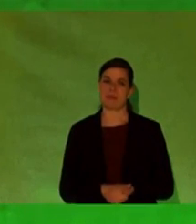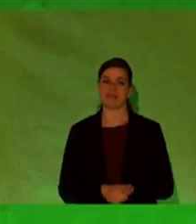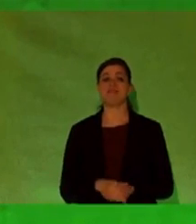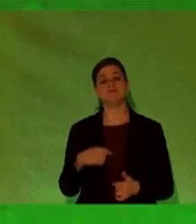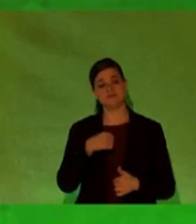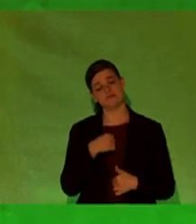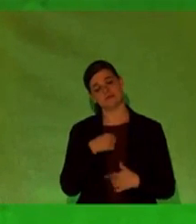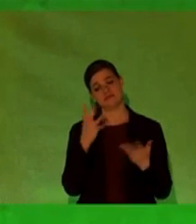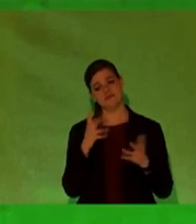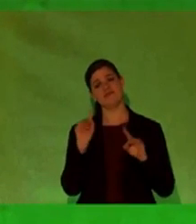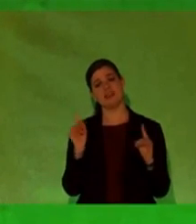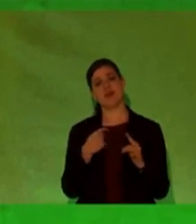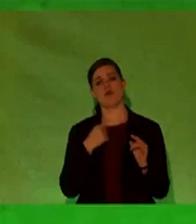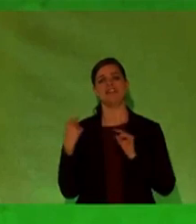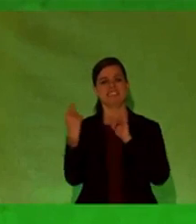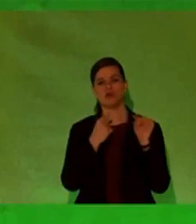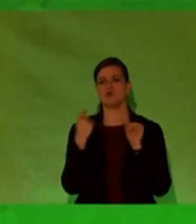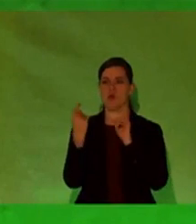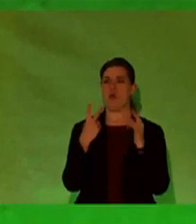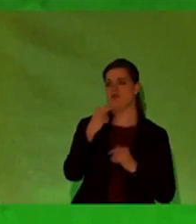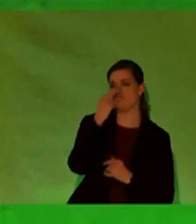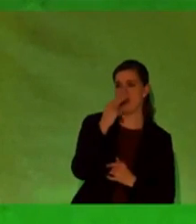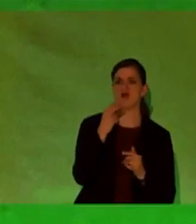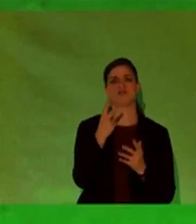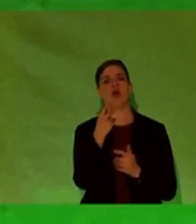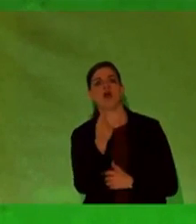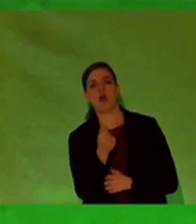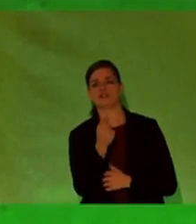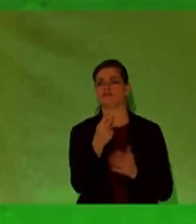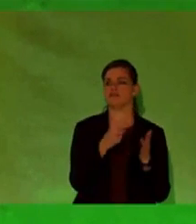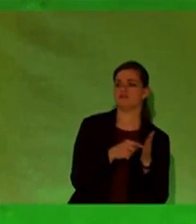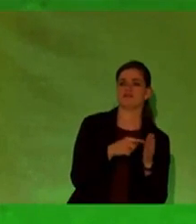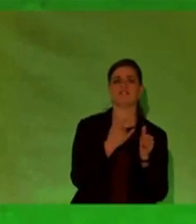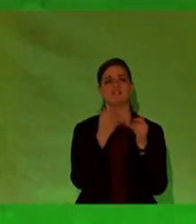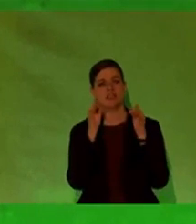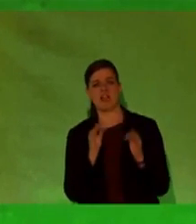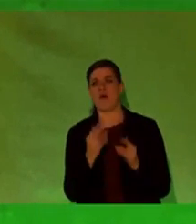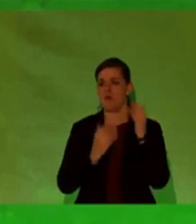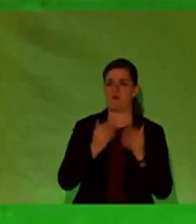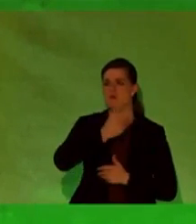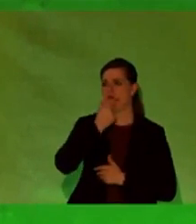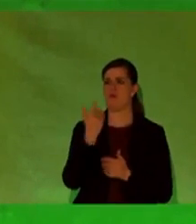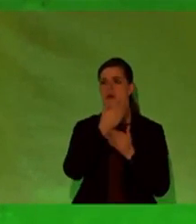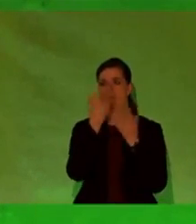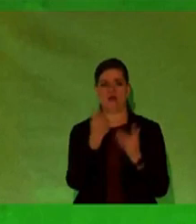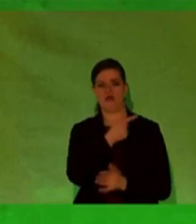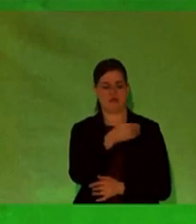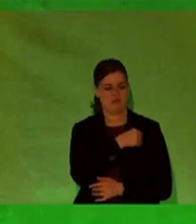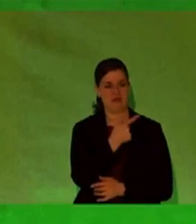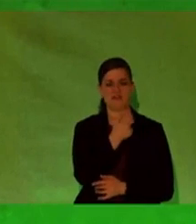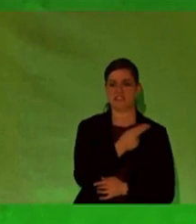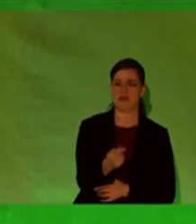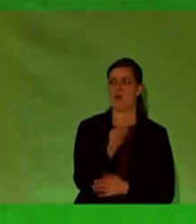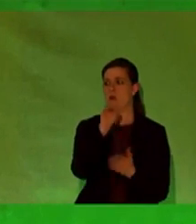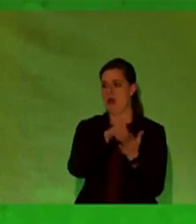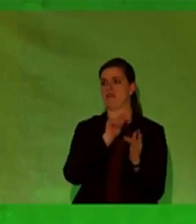Ich will auch hier eigentlich die Diskussion nicht führen über Sprungkosten, dass das Ganze nicht sauber durchgerechnet ist. Die einen sagen mit 20 Euro wie ihr im